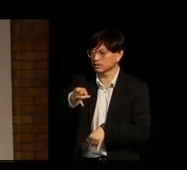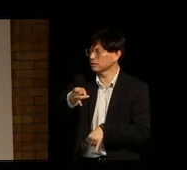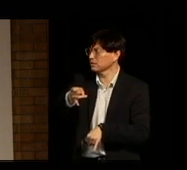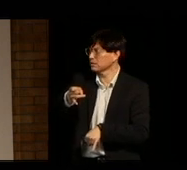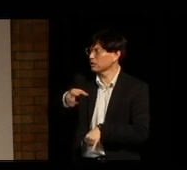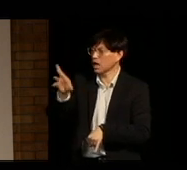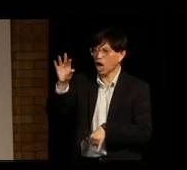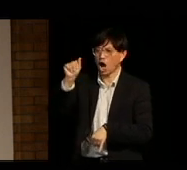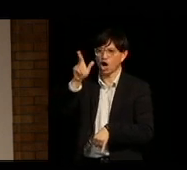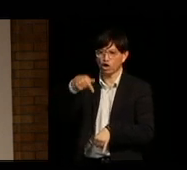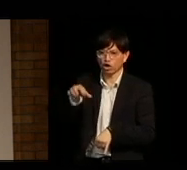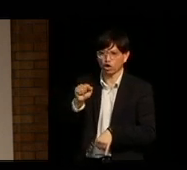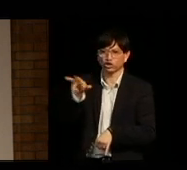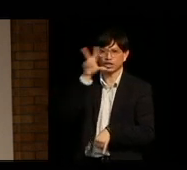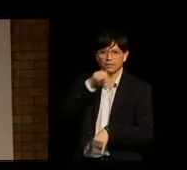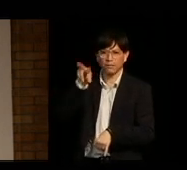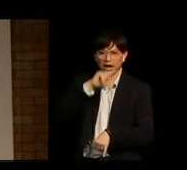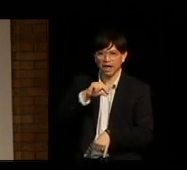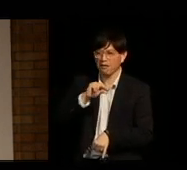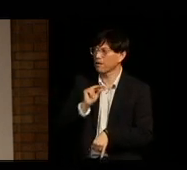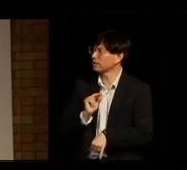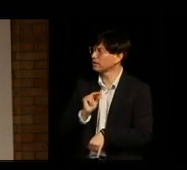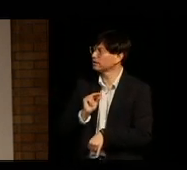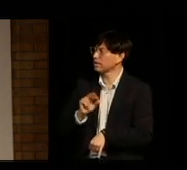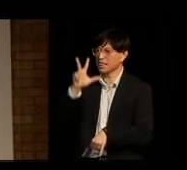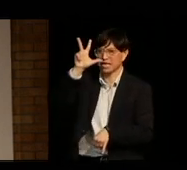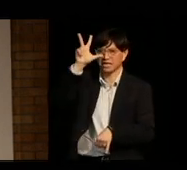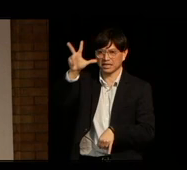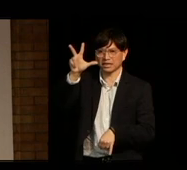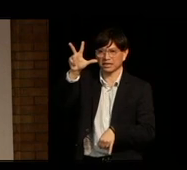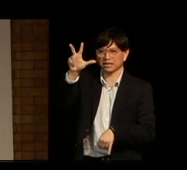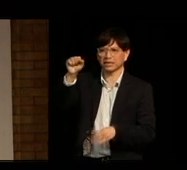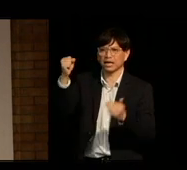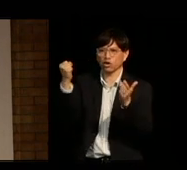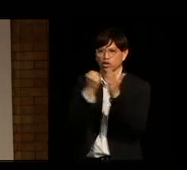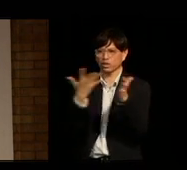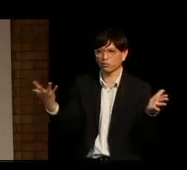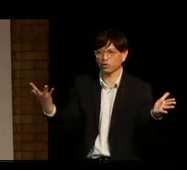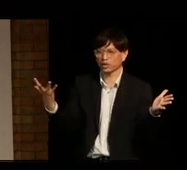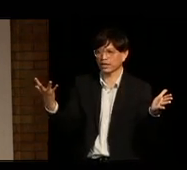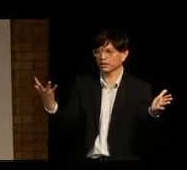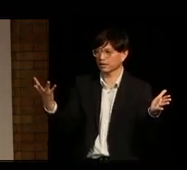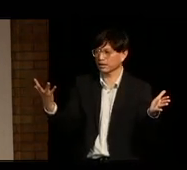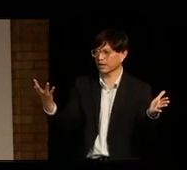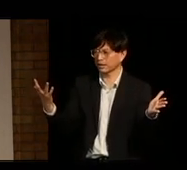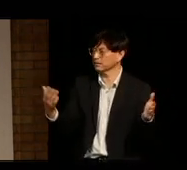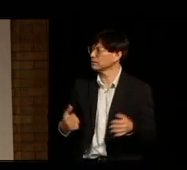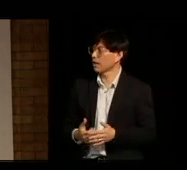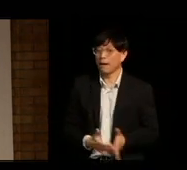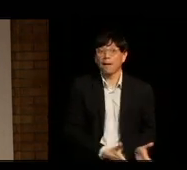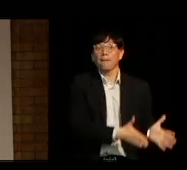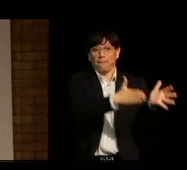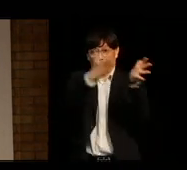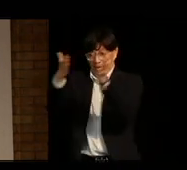Rogers parlava di tre caratteristiche fondamentali per instaurare una relazione di aiuto